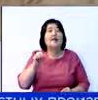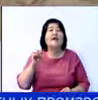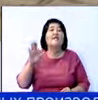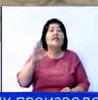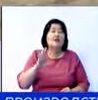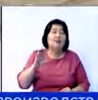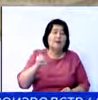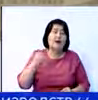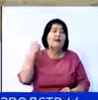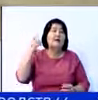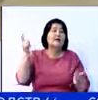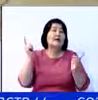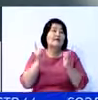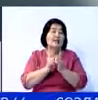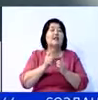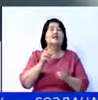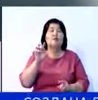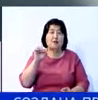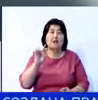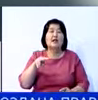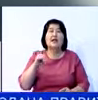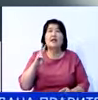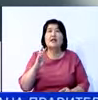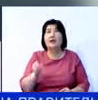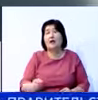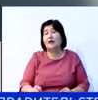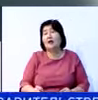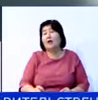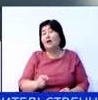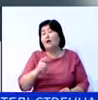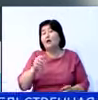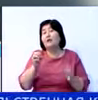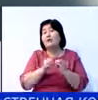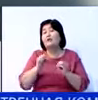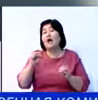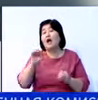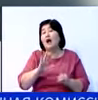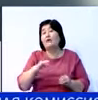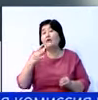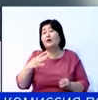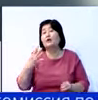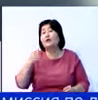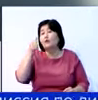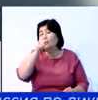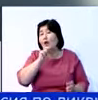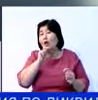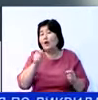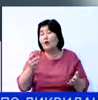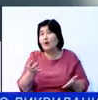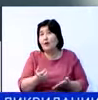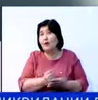победу встретил в берлине наградном листе от 10 августа 1944 года